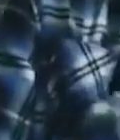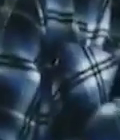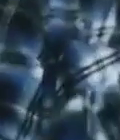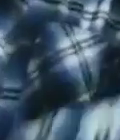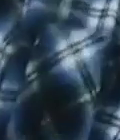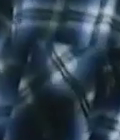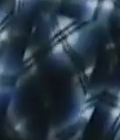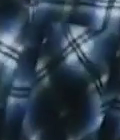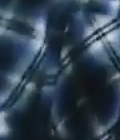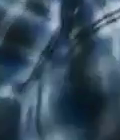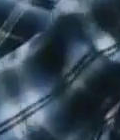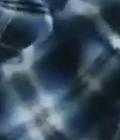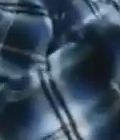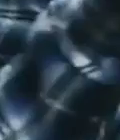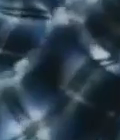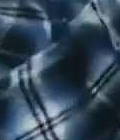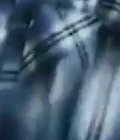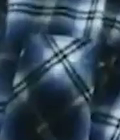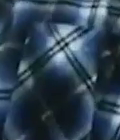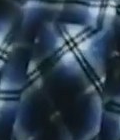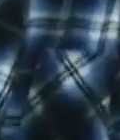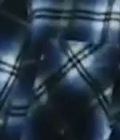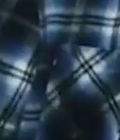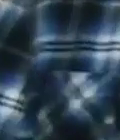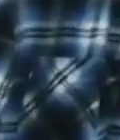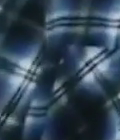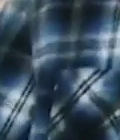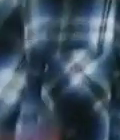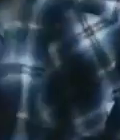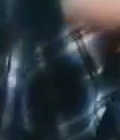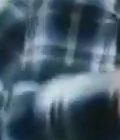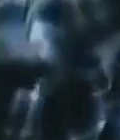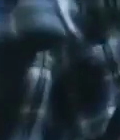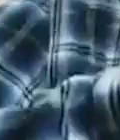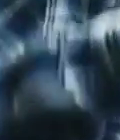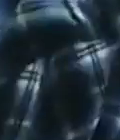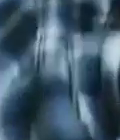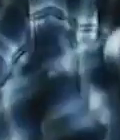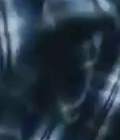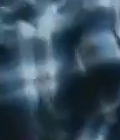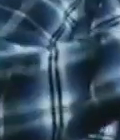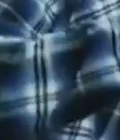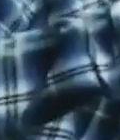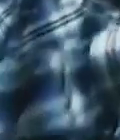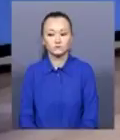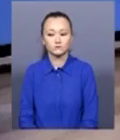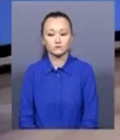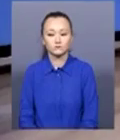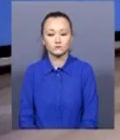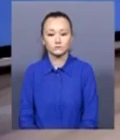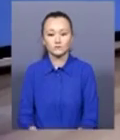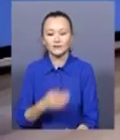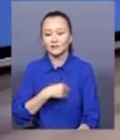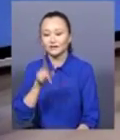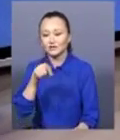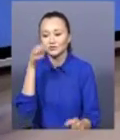на ля-а-ам, тусы по на-а-а-чам, ты это любишь прямо, ями-ями-ями-ям. А я